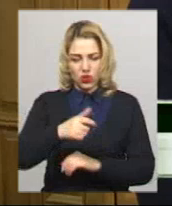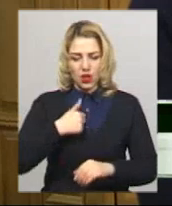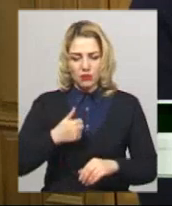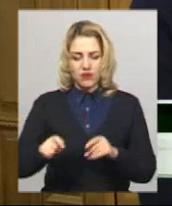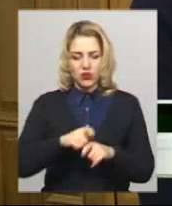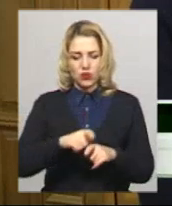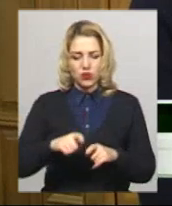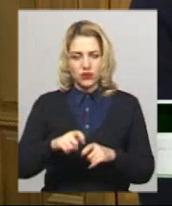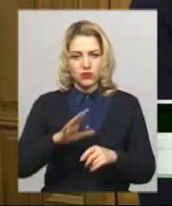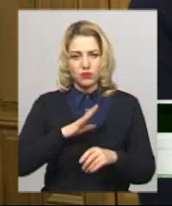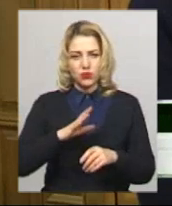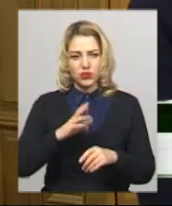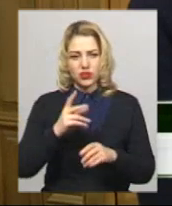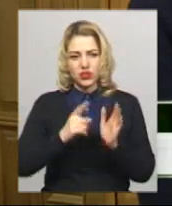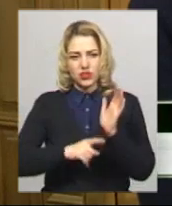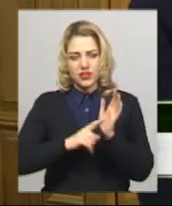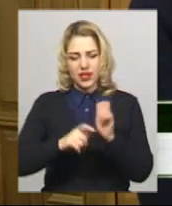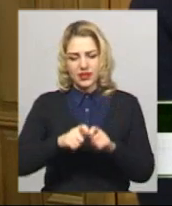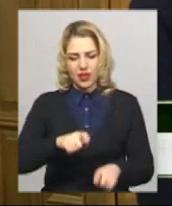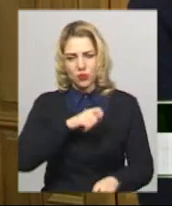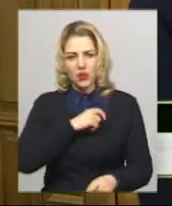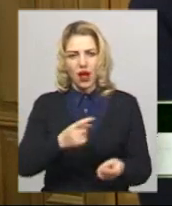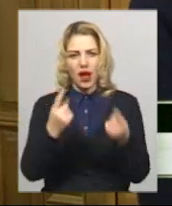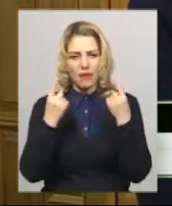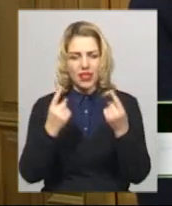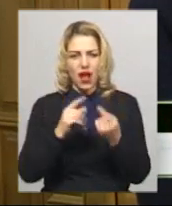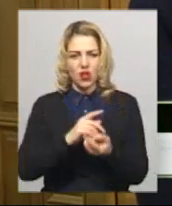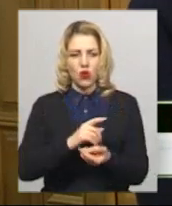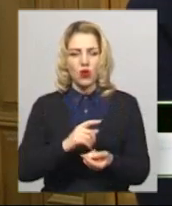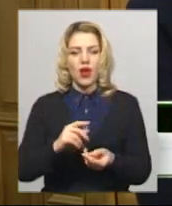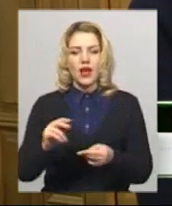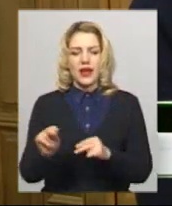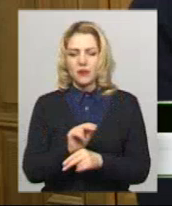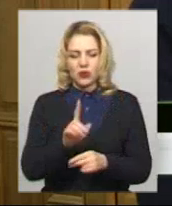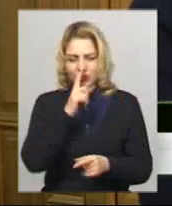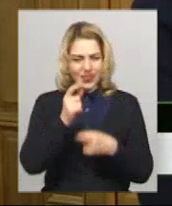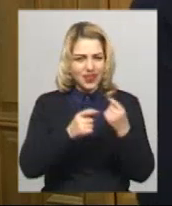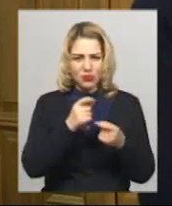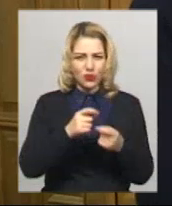майже 60 кілометрів поточним середнім капітальним ремонтом. Не поточним дрібним, а таким,